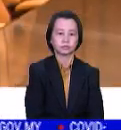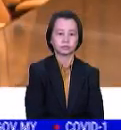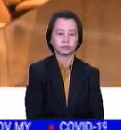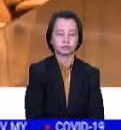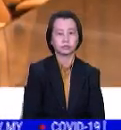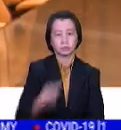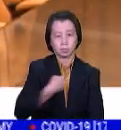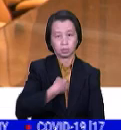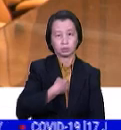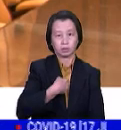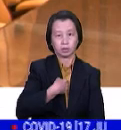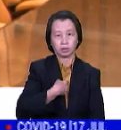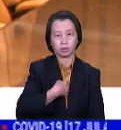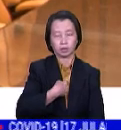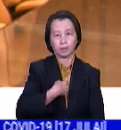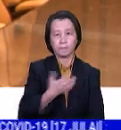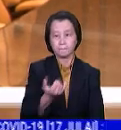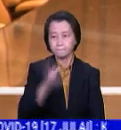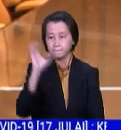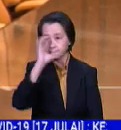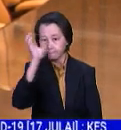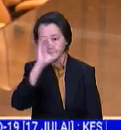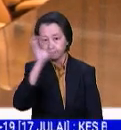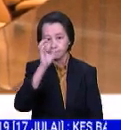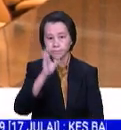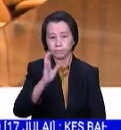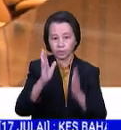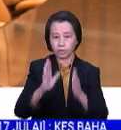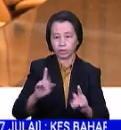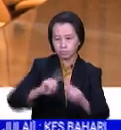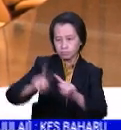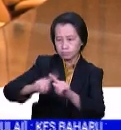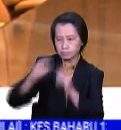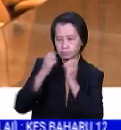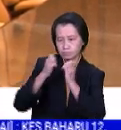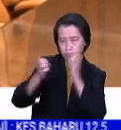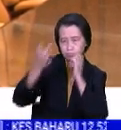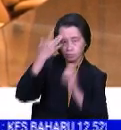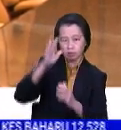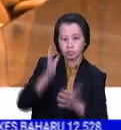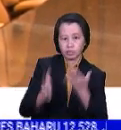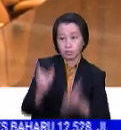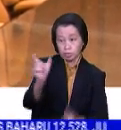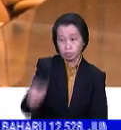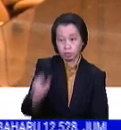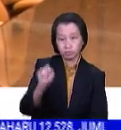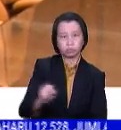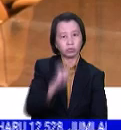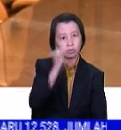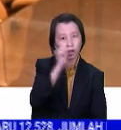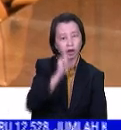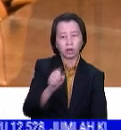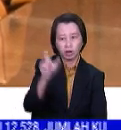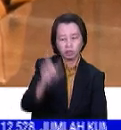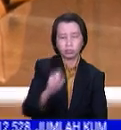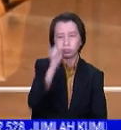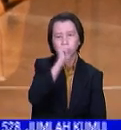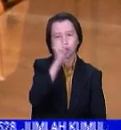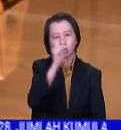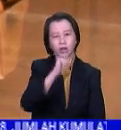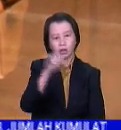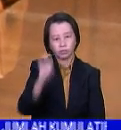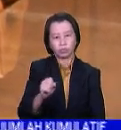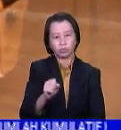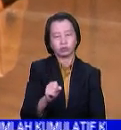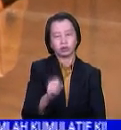Hai saya enak mencari yang mati talented maksudnya dia mungkin dalam keadaan hidup menyanyi Solo belum